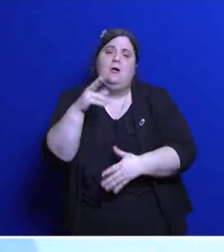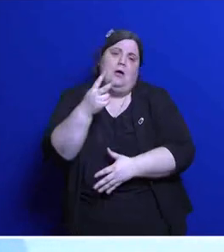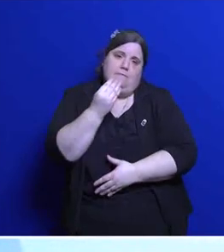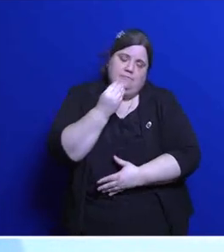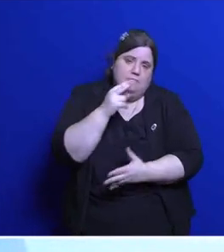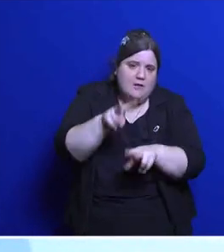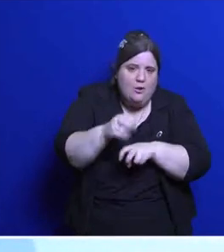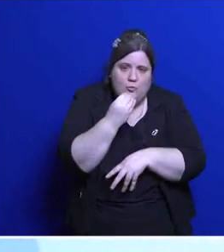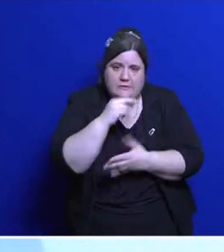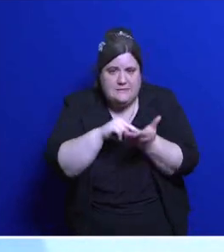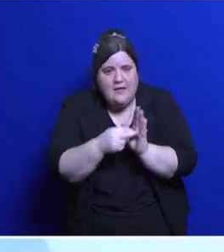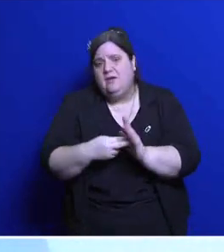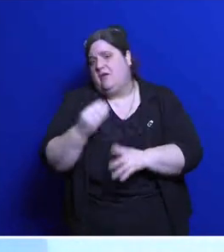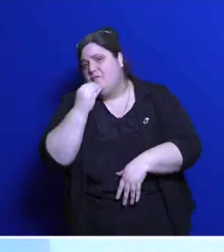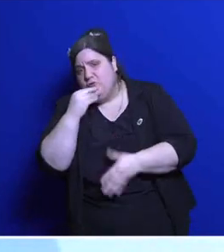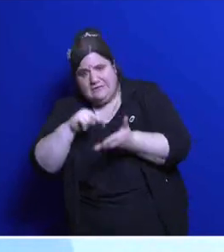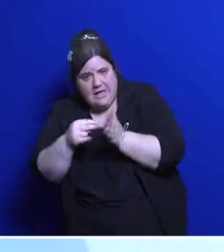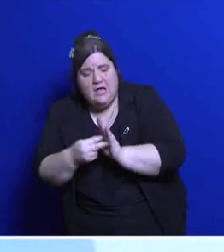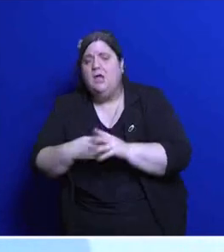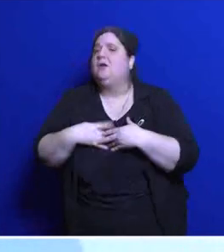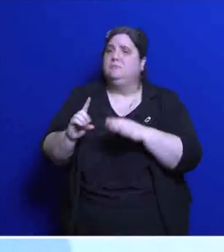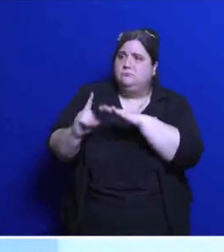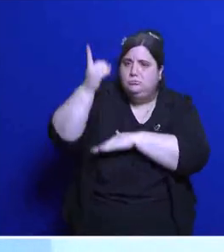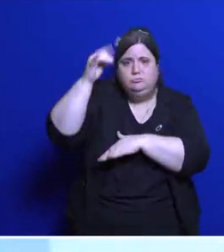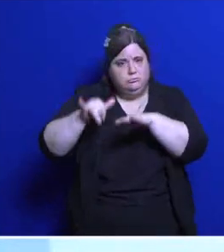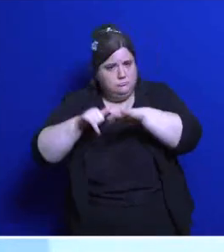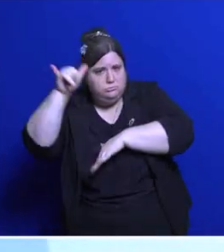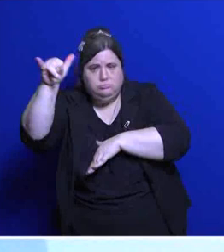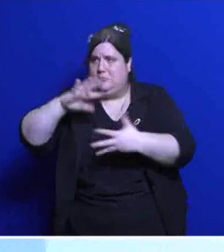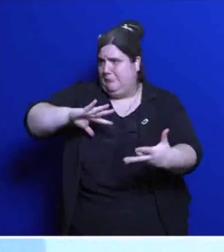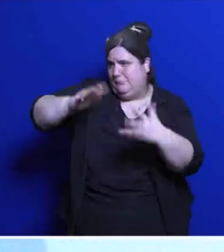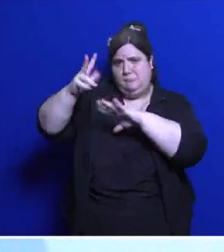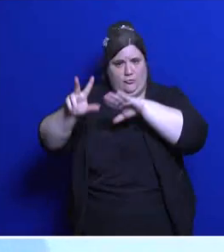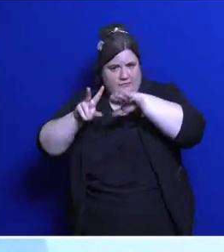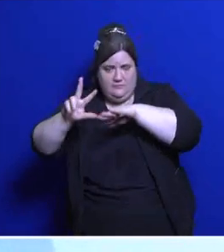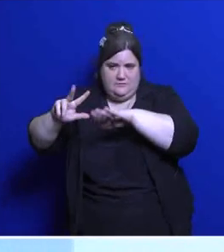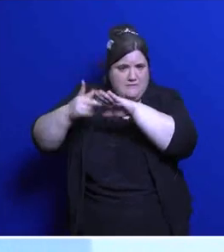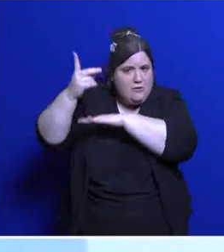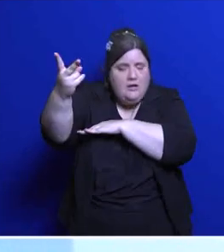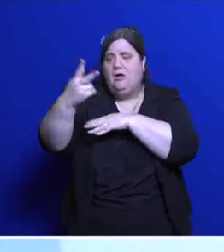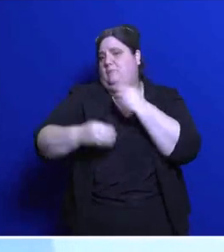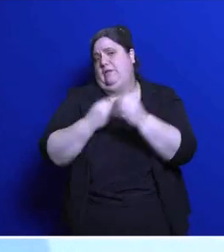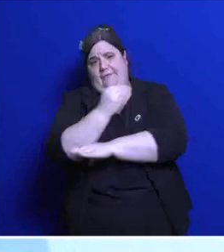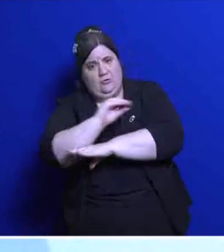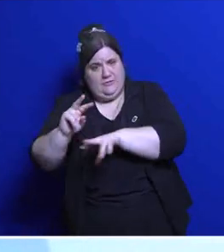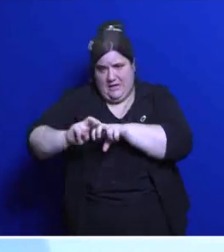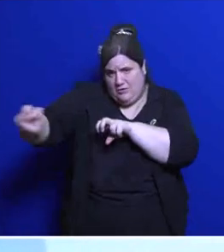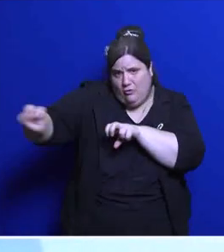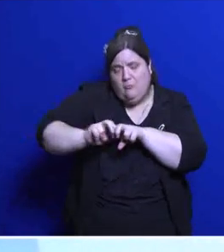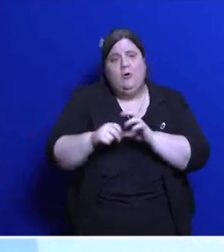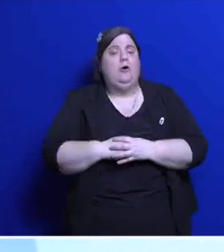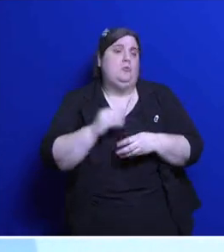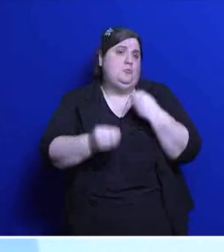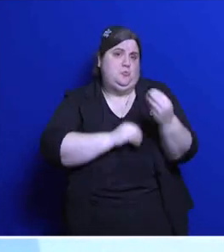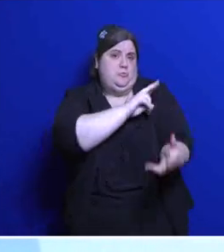aéronautique, environnement et ville durable, transport et mobilité, sécurité et transport, ou encore transition